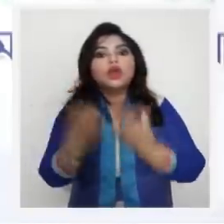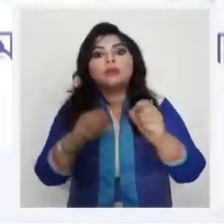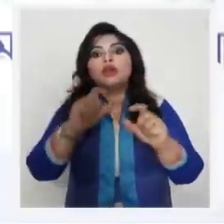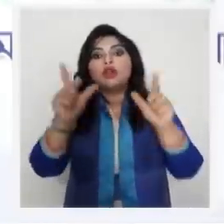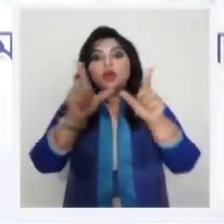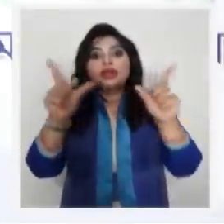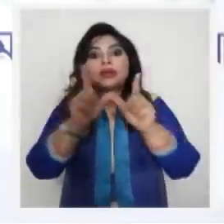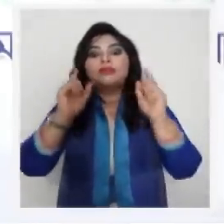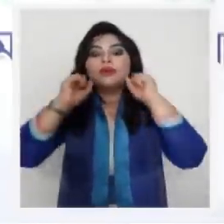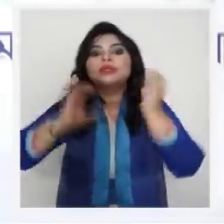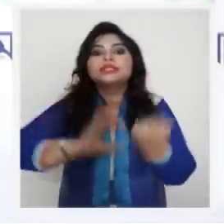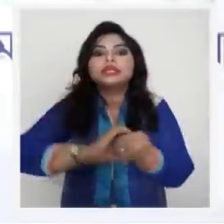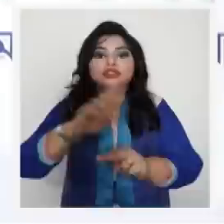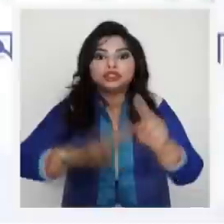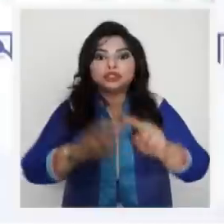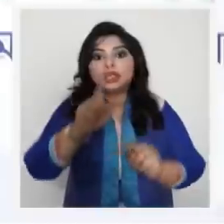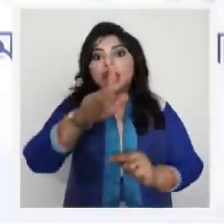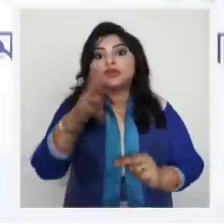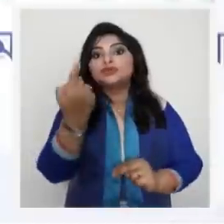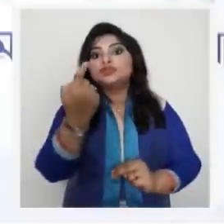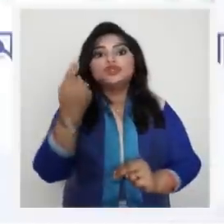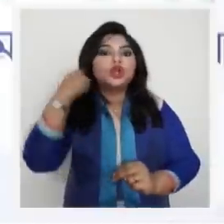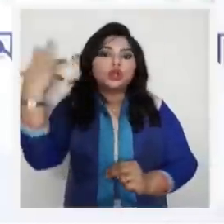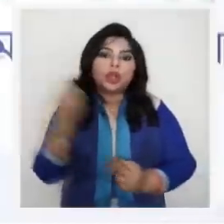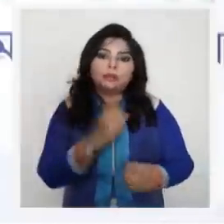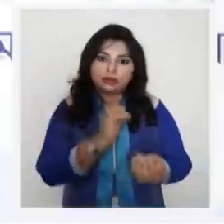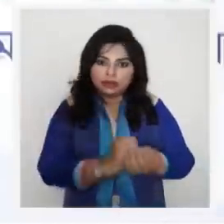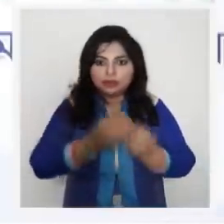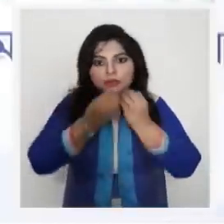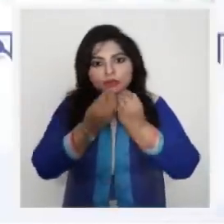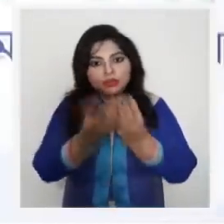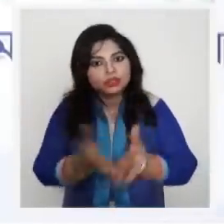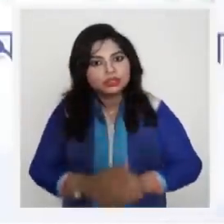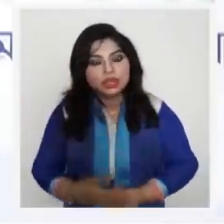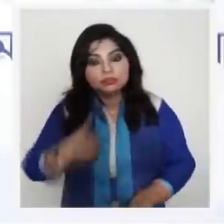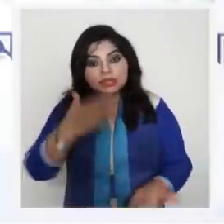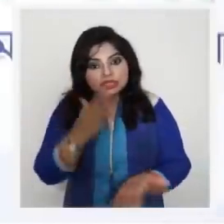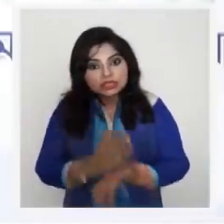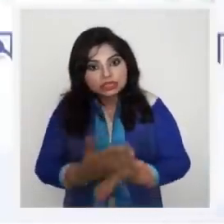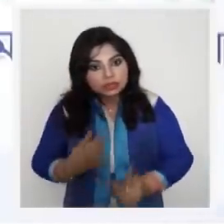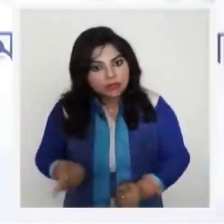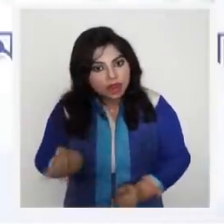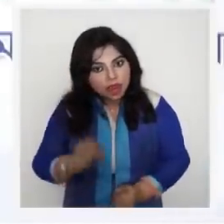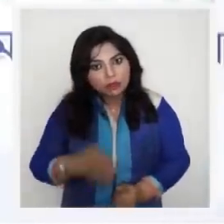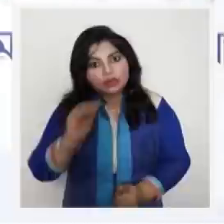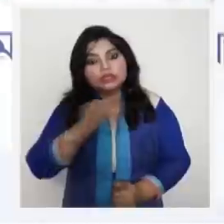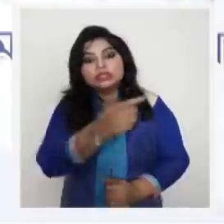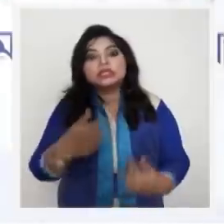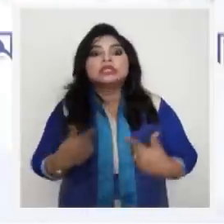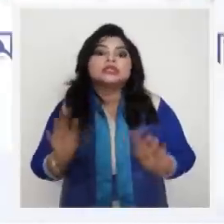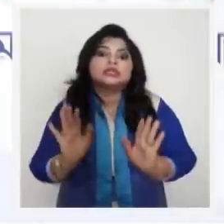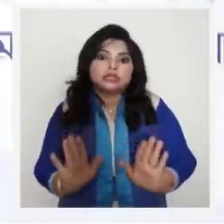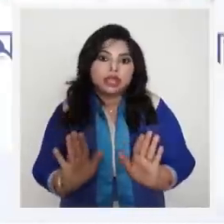445,535 জন। দক্ষিণ পূর্ব এশিয়ার এবং বিশ্ব পরিস্থিতির সূত্র সিচুয়েশন রিপোর্ট, বিশ্ব স্বাস্থ্য সংস্থা, 18 জুন 2020।